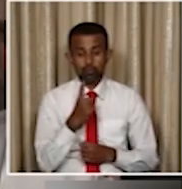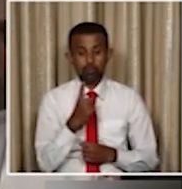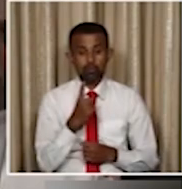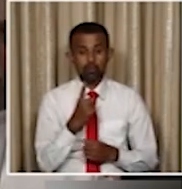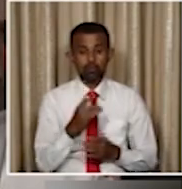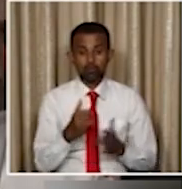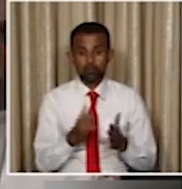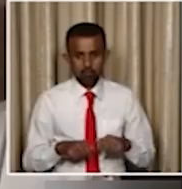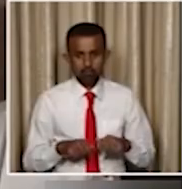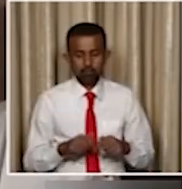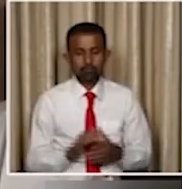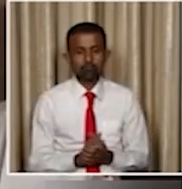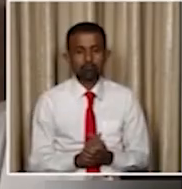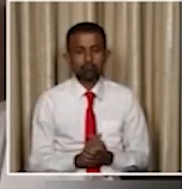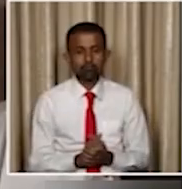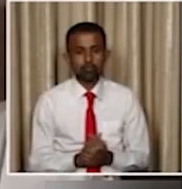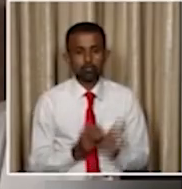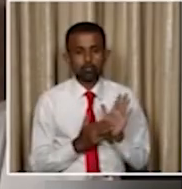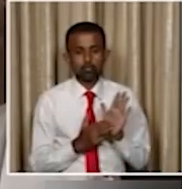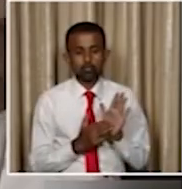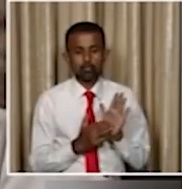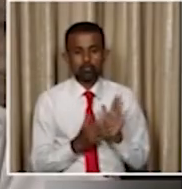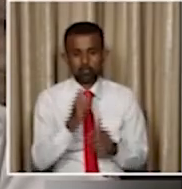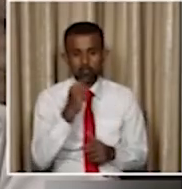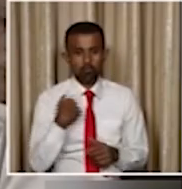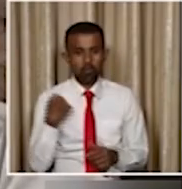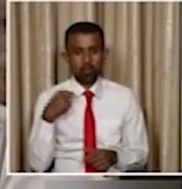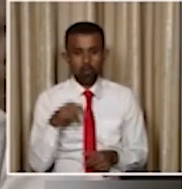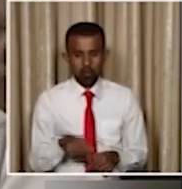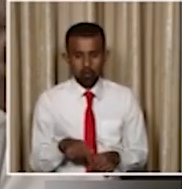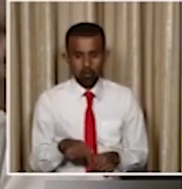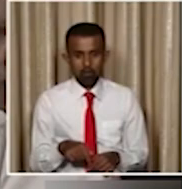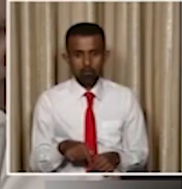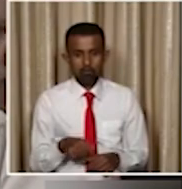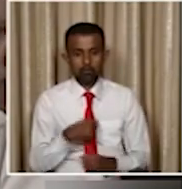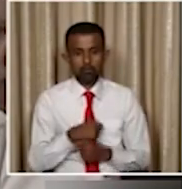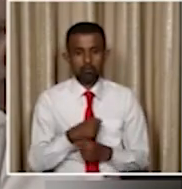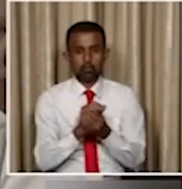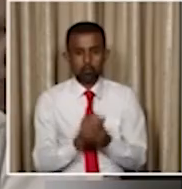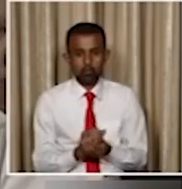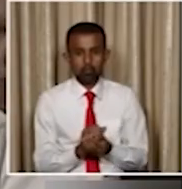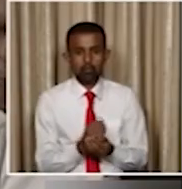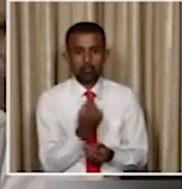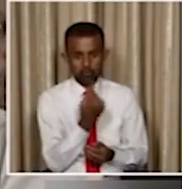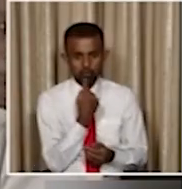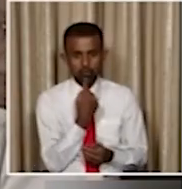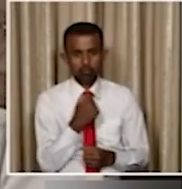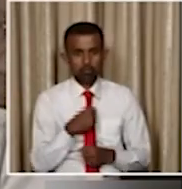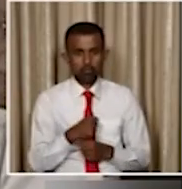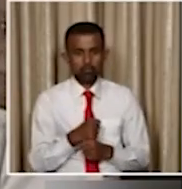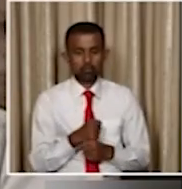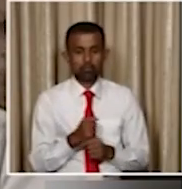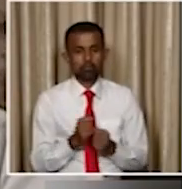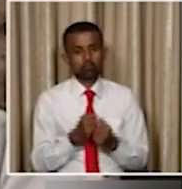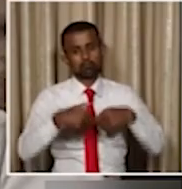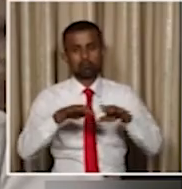the decision. මුජිබුර් රහමන් අමතයි මං ඇවිල්ලා තියෙන්නේ මේ ආණ්ඩුව ආරක්ෂා කරන්න කියලා. ඒ ආණ්ඩුව කරපු ඒ ආණ්ඩුව ඒ